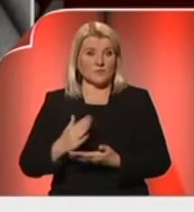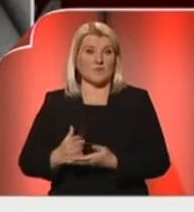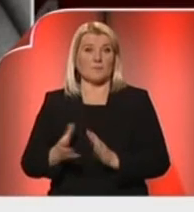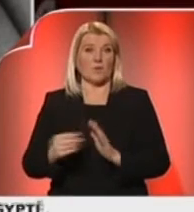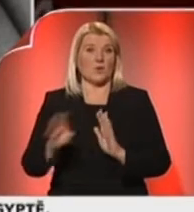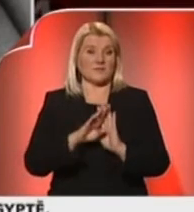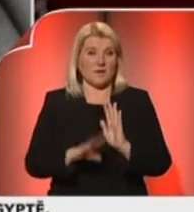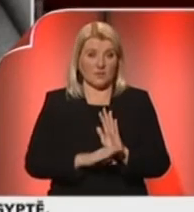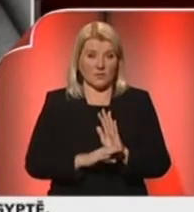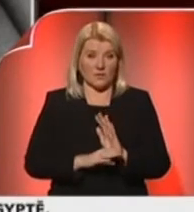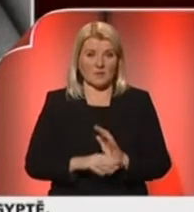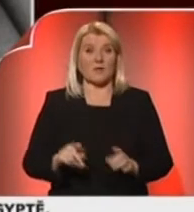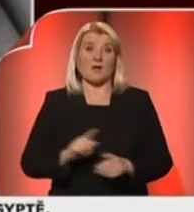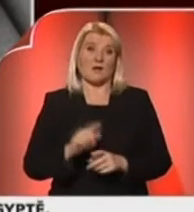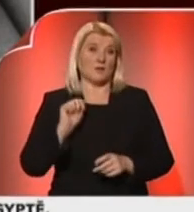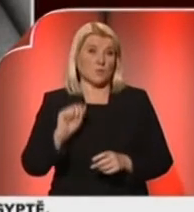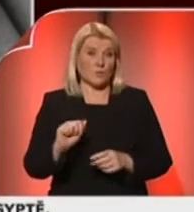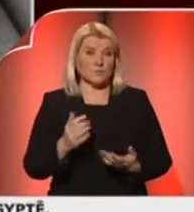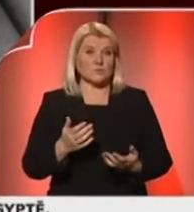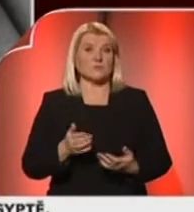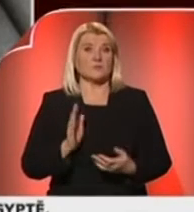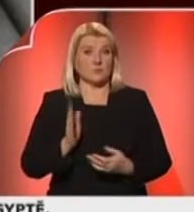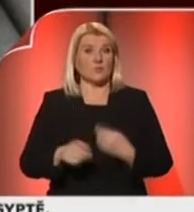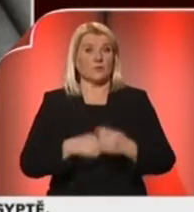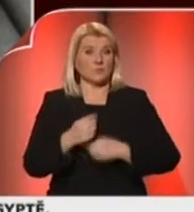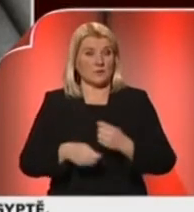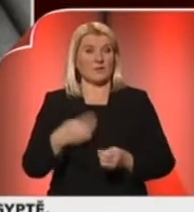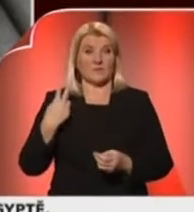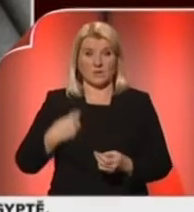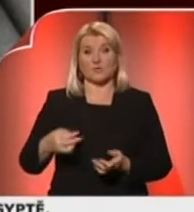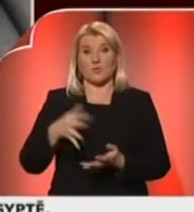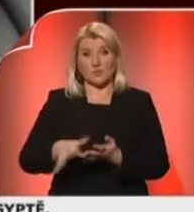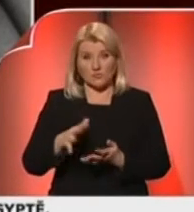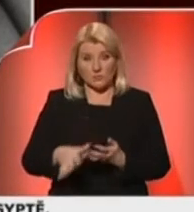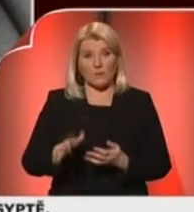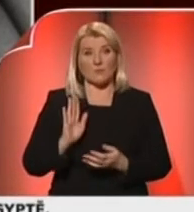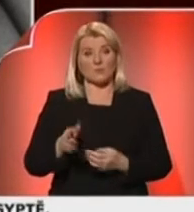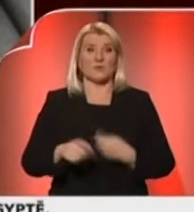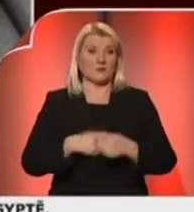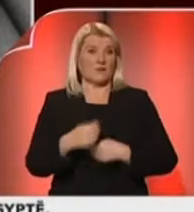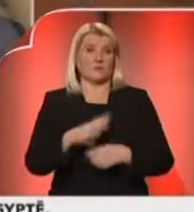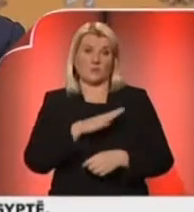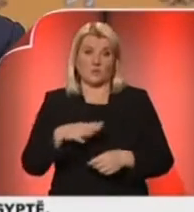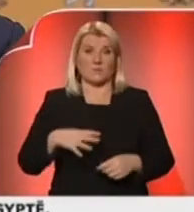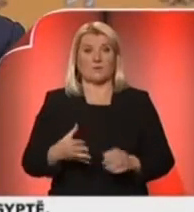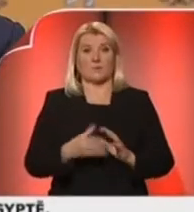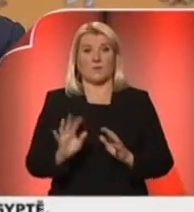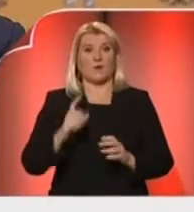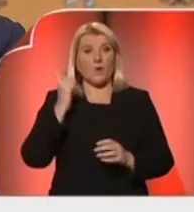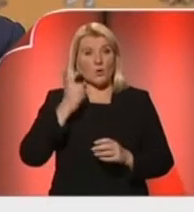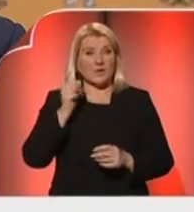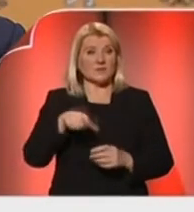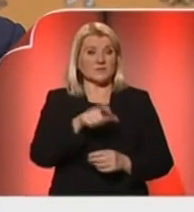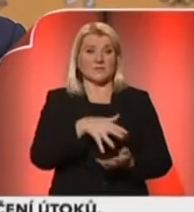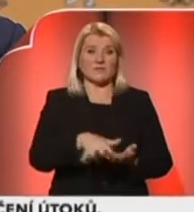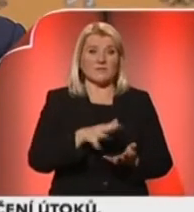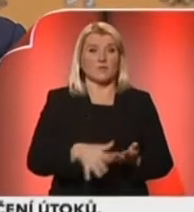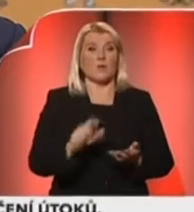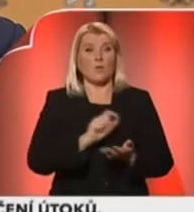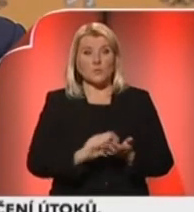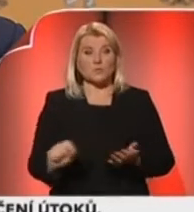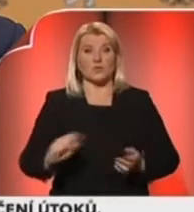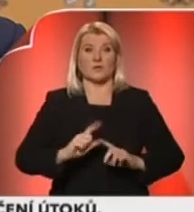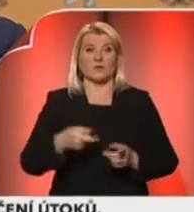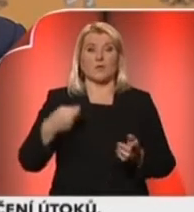zákona a komunisti prostě povedou finanční kontrolu a budou prověřovat tak, jak jednotlivé organizace, to znamená úřad,